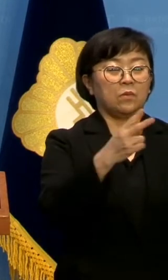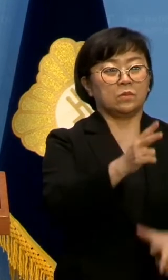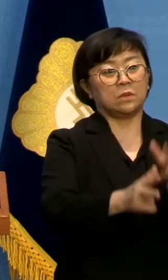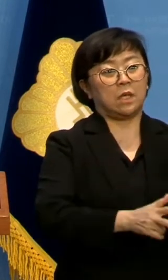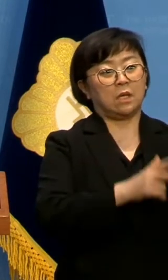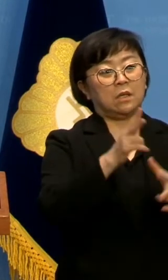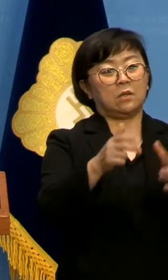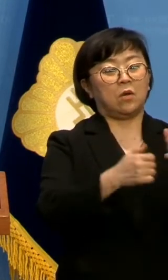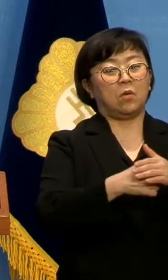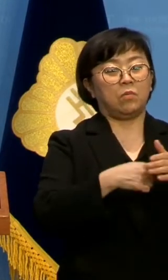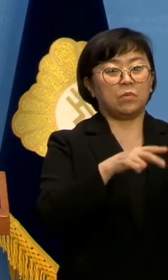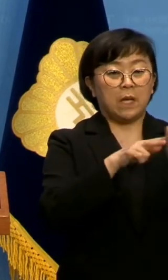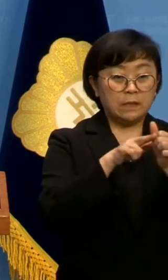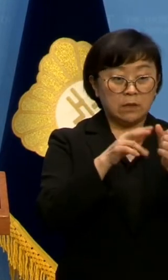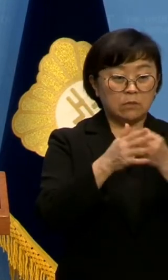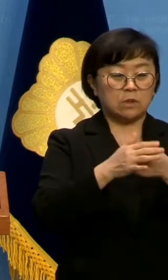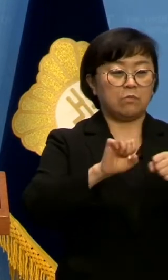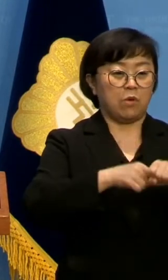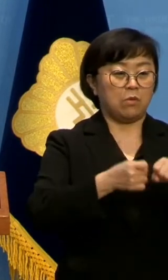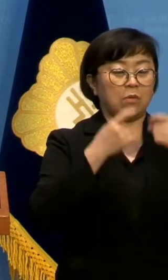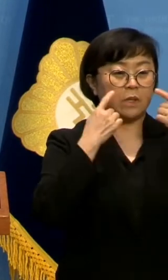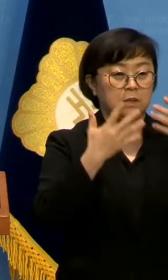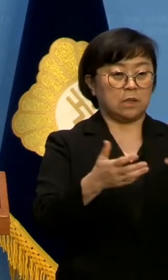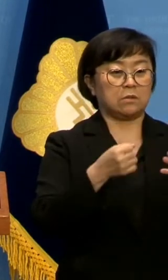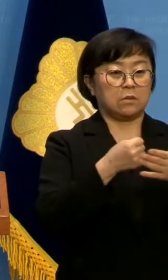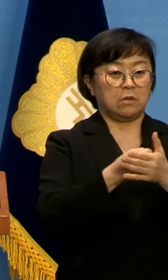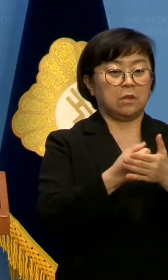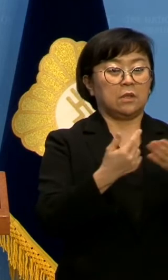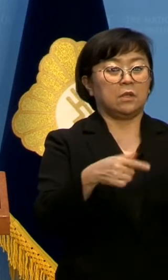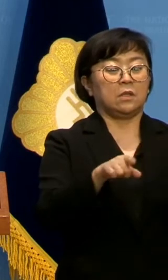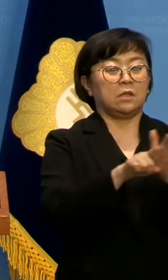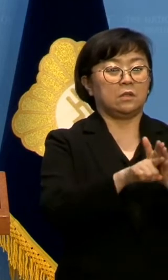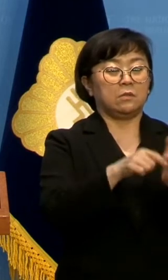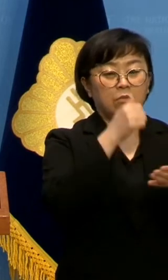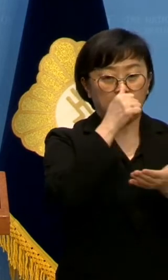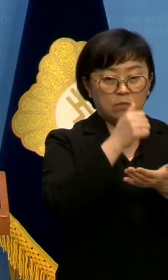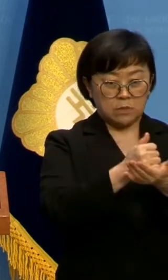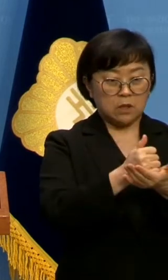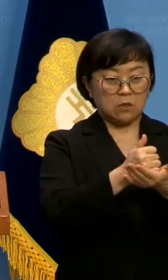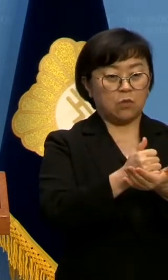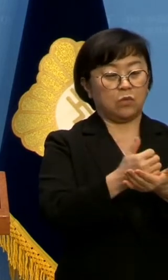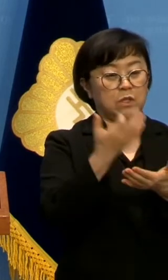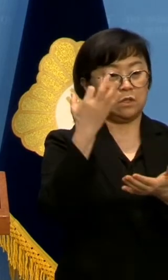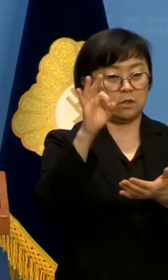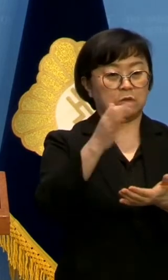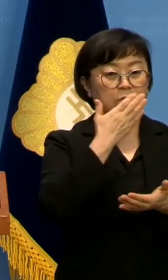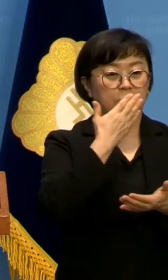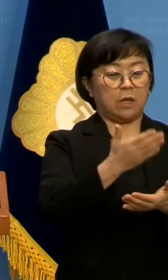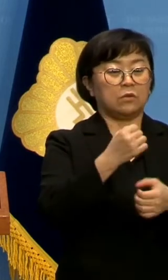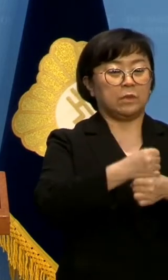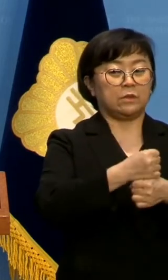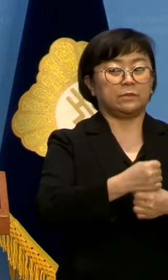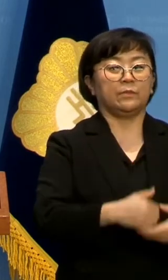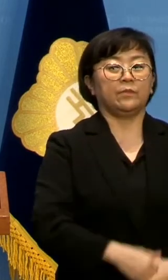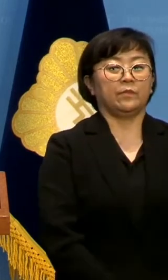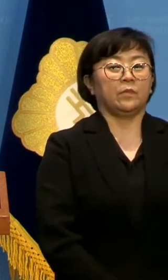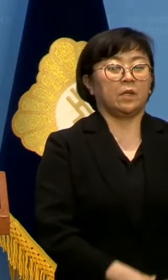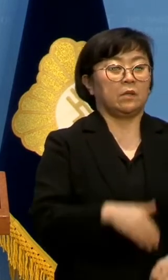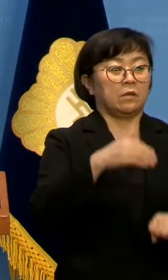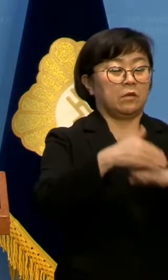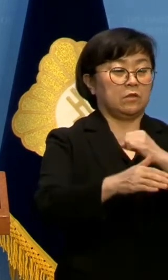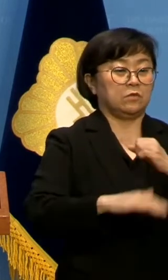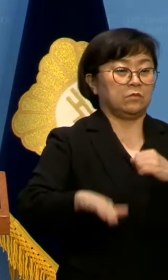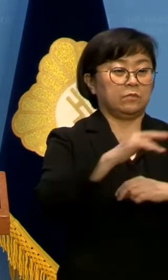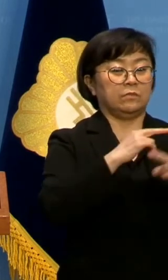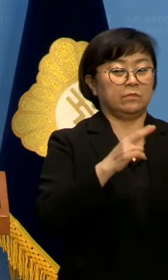산업 스파이에 대한 처벌 규정을 명확하게 하고 이를 중범죄로 다룰 수 있도록 하겠습니다. 그렇게